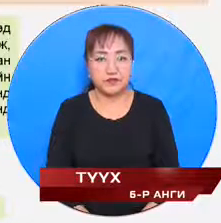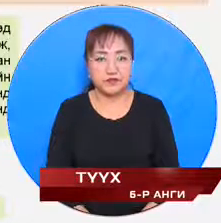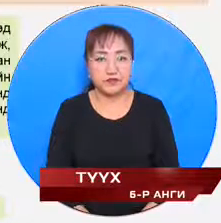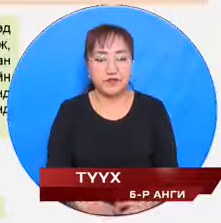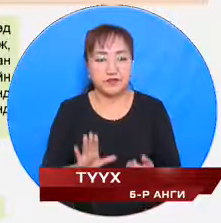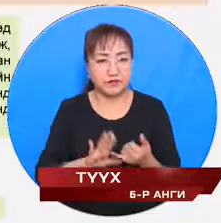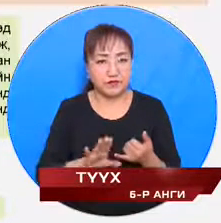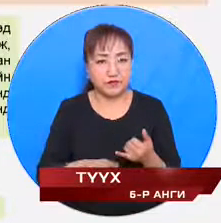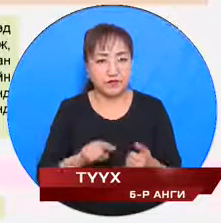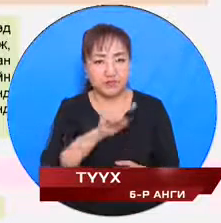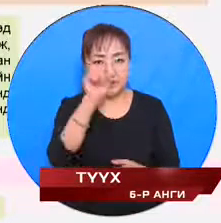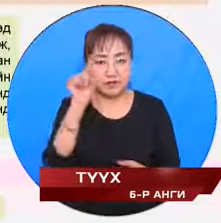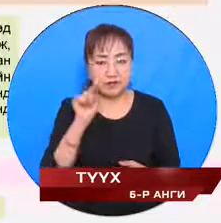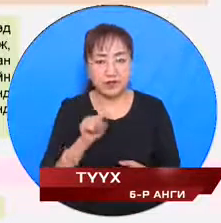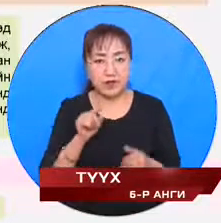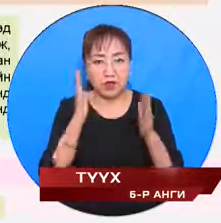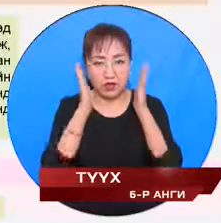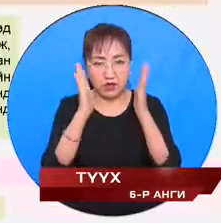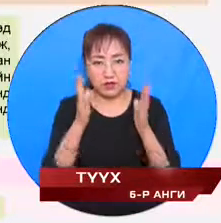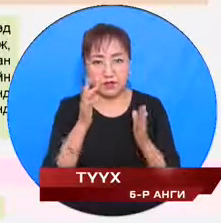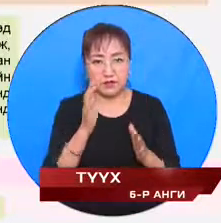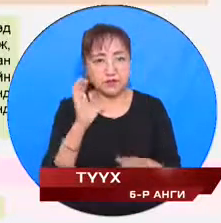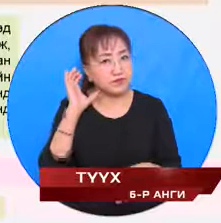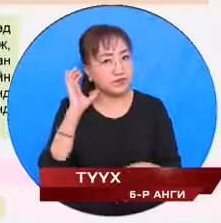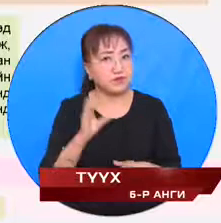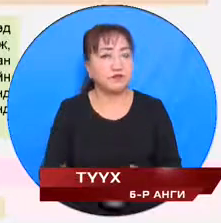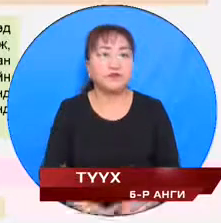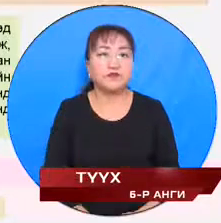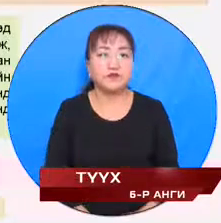Дараагийн асуултыг бүгдээр анхааралтай сонсоорой.